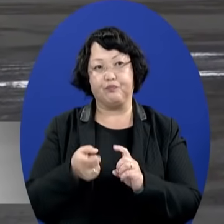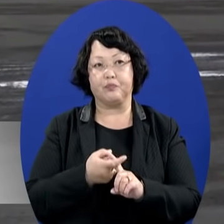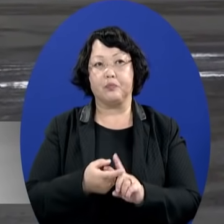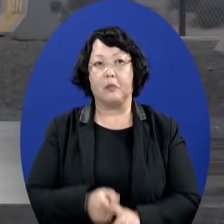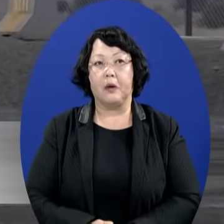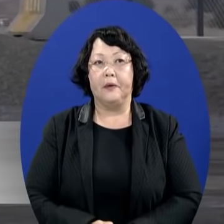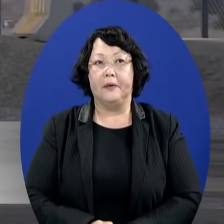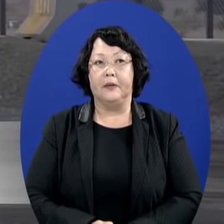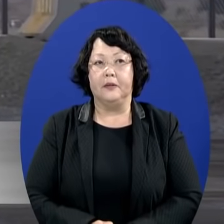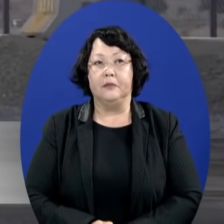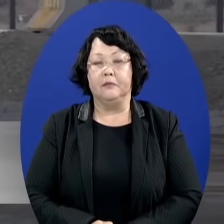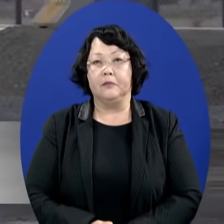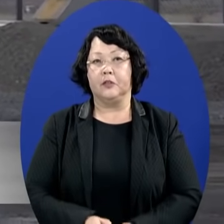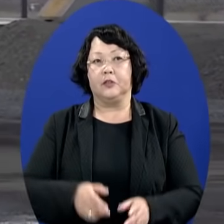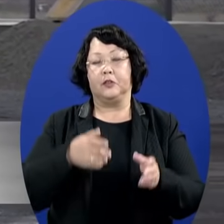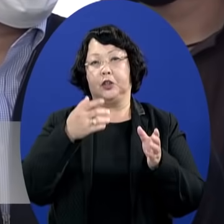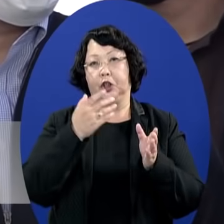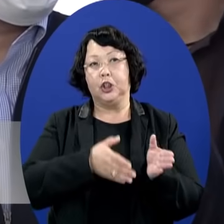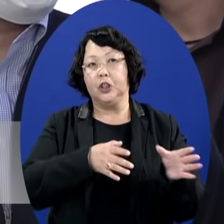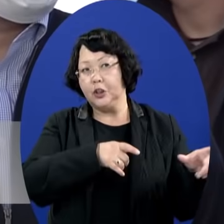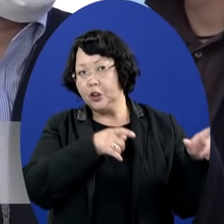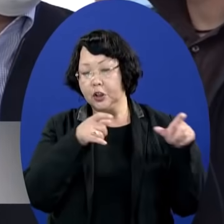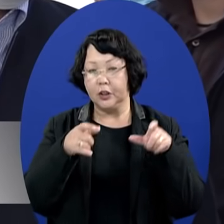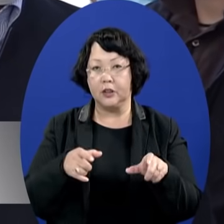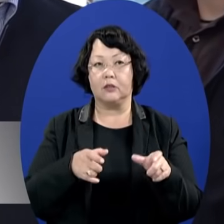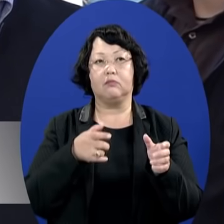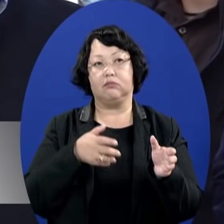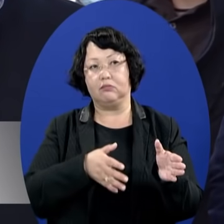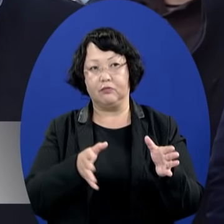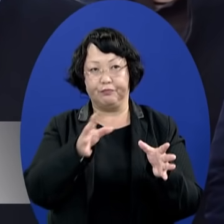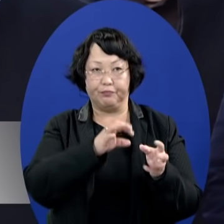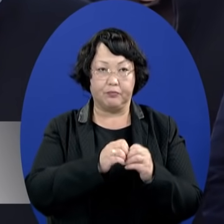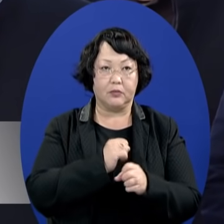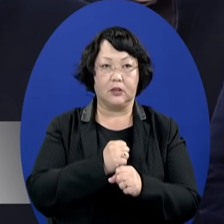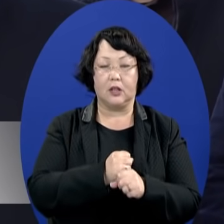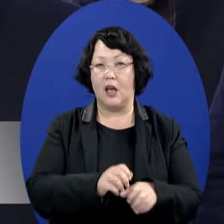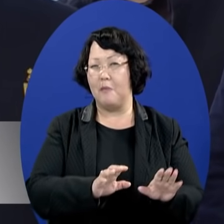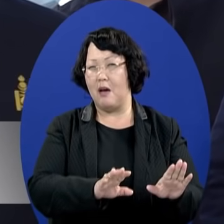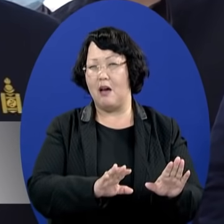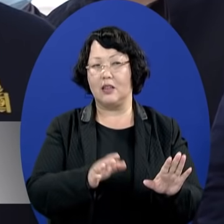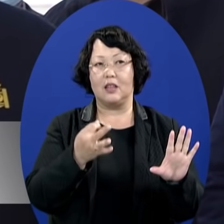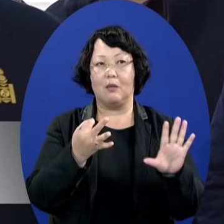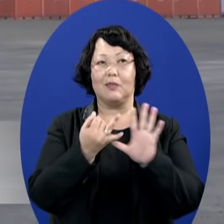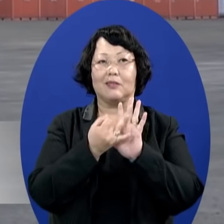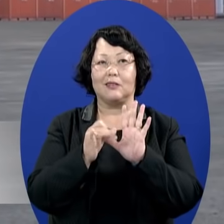Гашин сухатын хилийн боомтод чиглэх тээврийн терминалыг байгуулж ашиглалтанд оруулснаар цагааддах талбайд хөрөмтлөгдөд байгаа 870 сая доллартай тэнцэх